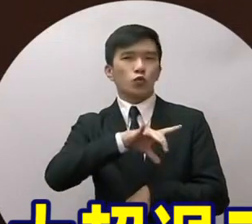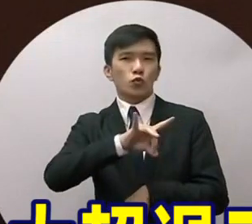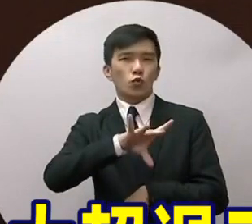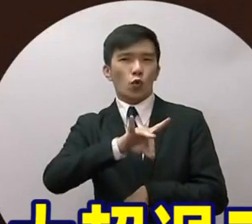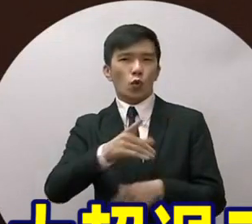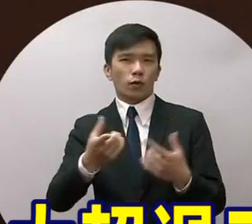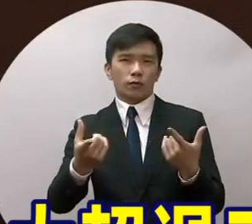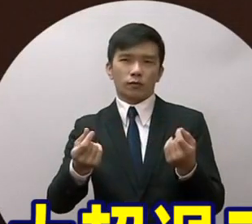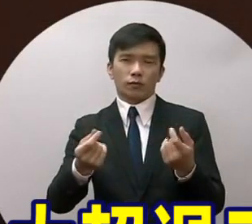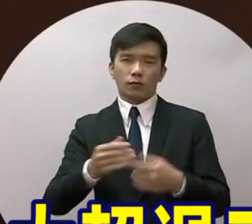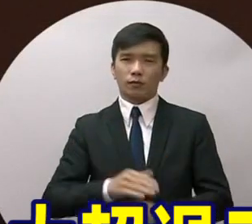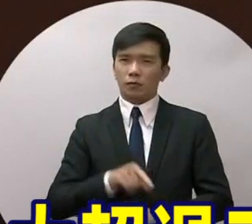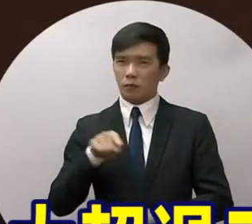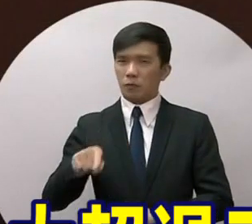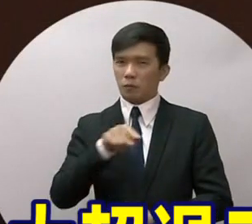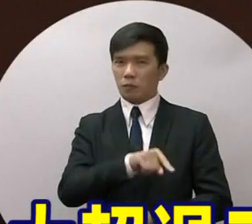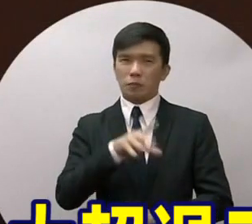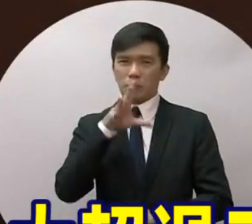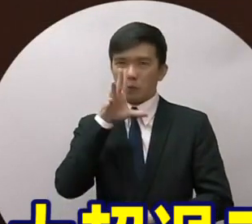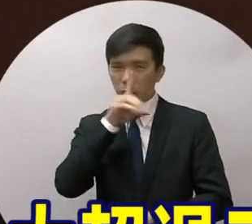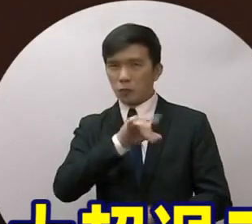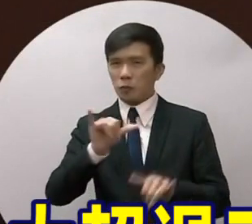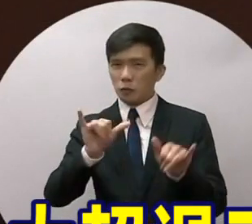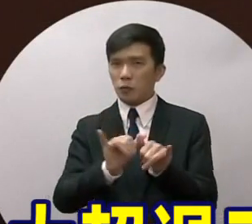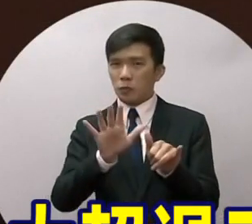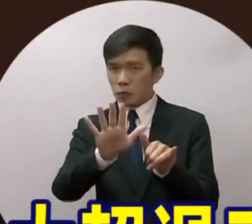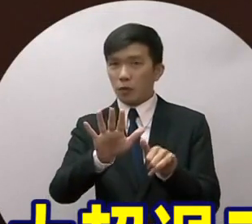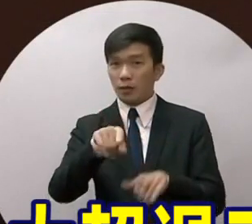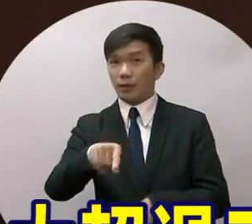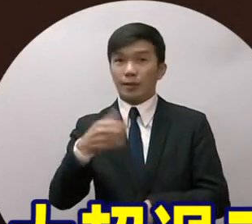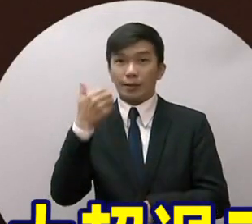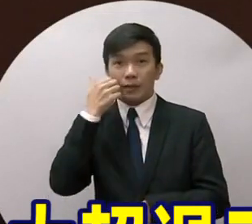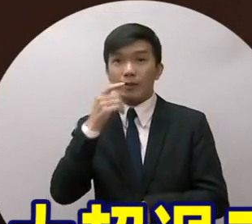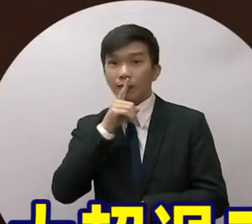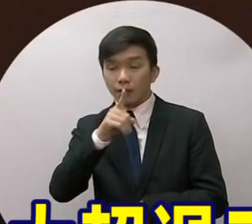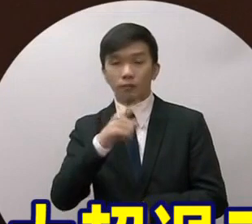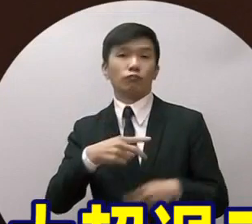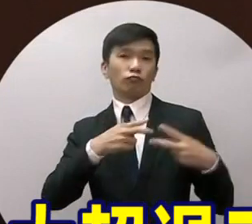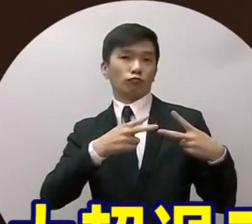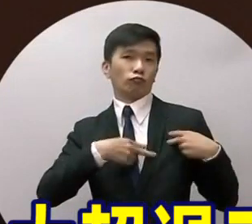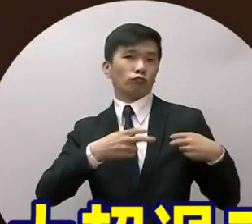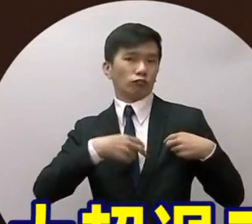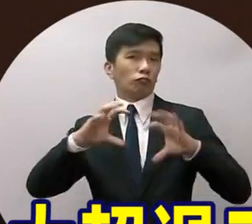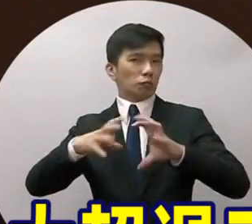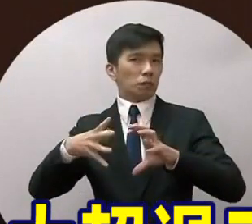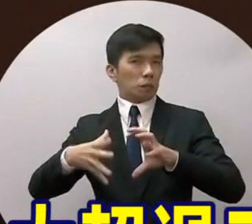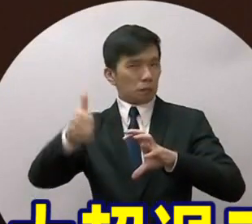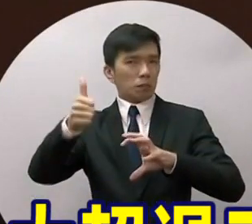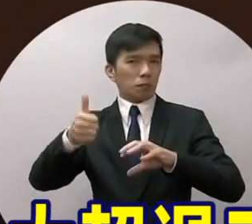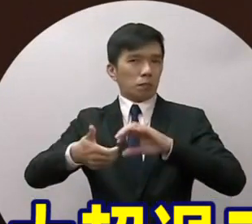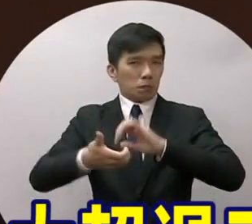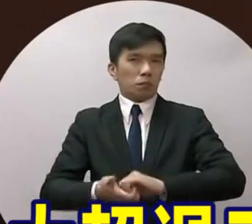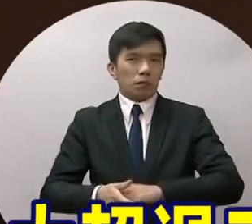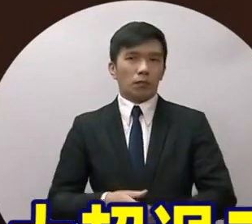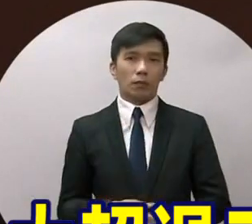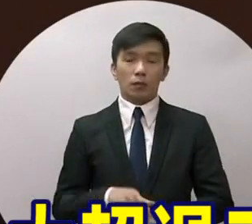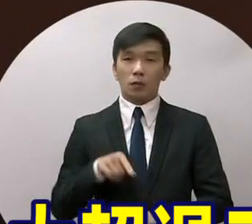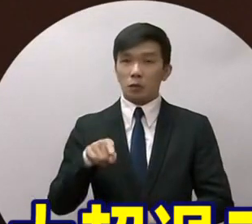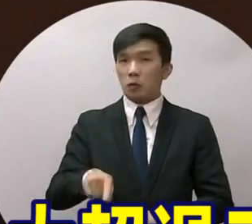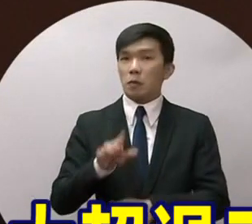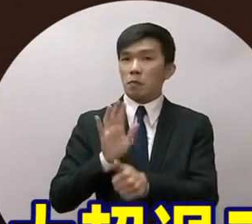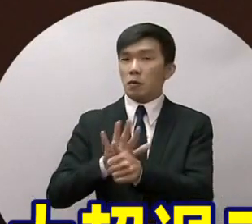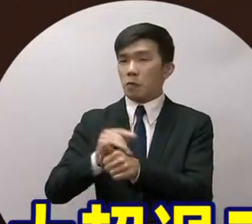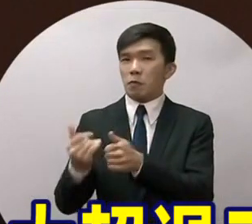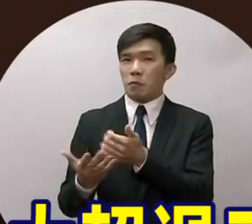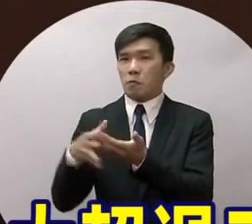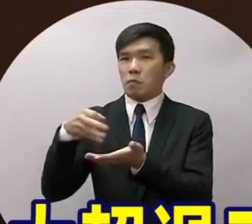样自相矛盾的说法，居然是由蔡英文一锤定音，直接为竹竹合并背书，日令